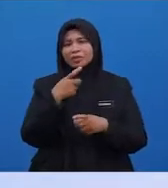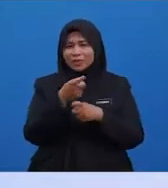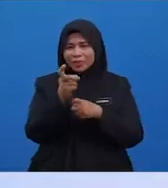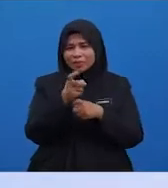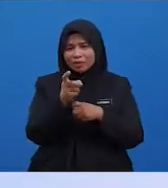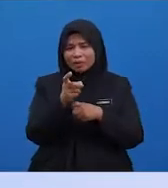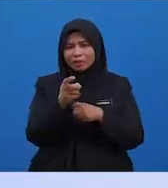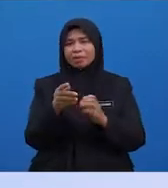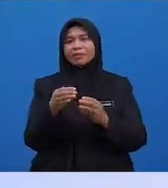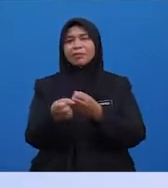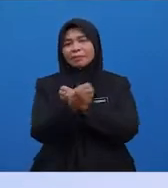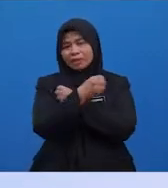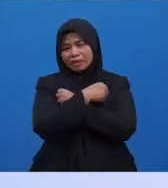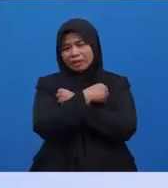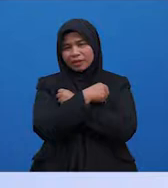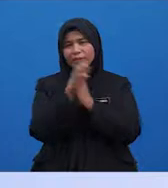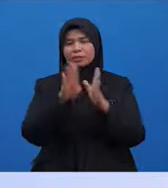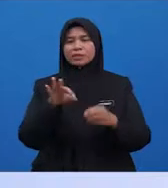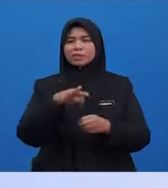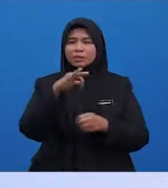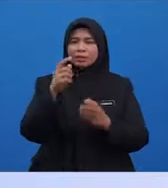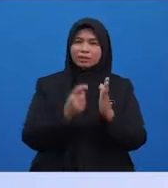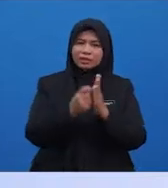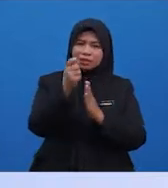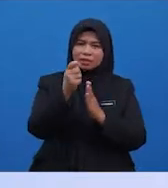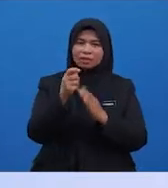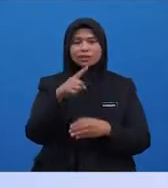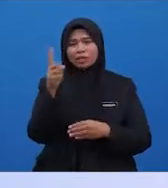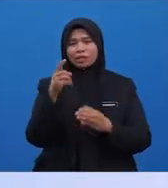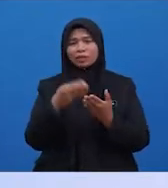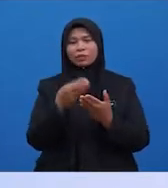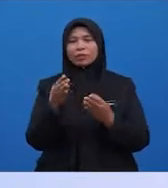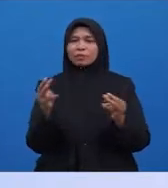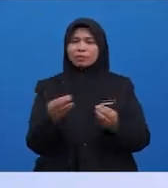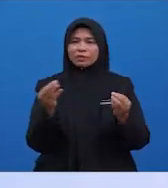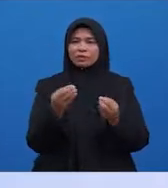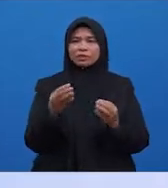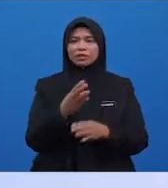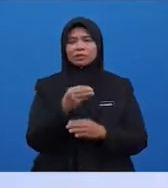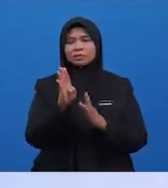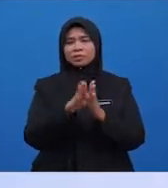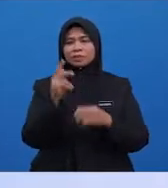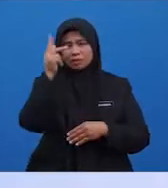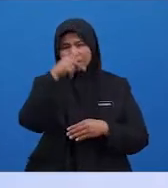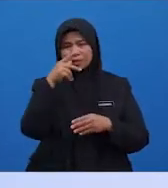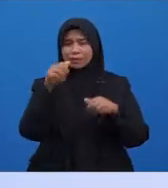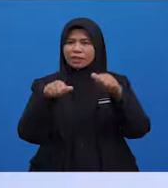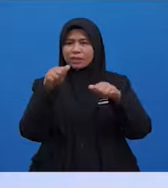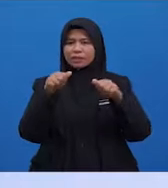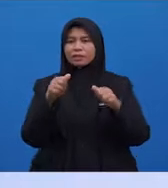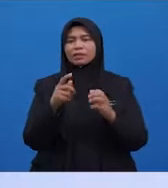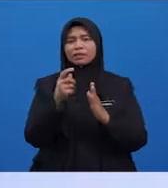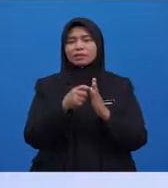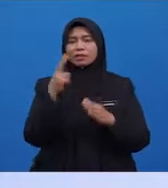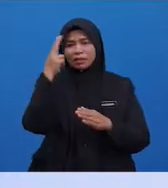sifat penyayang, bersemangat tinggi, kerap memberi motivasi dan bersikap adil terhadap semua